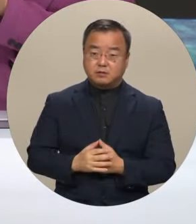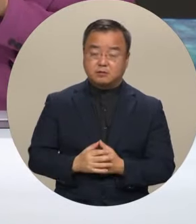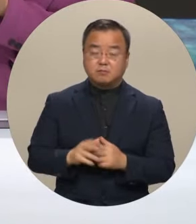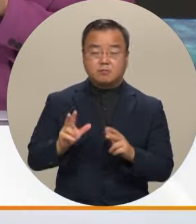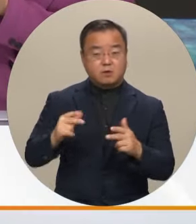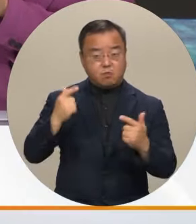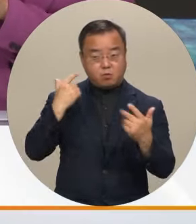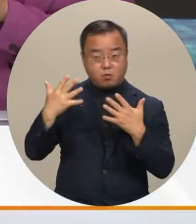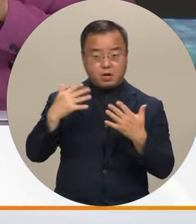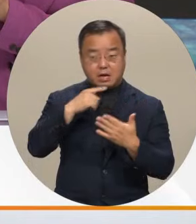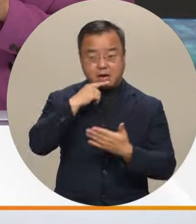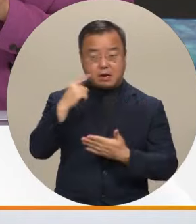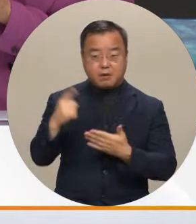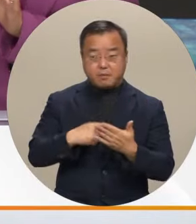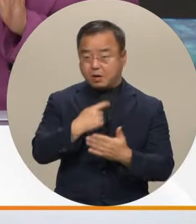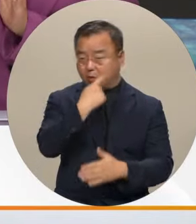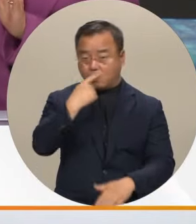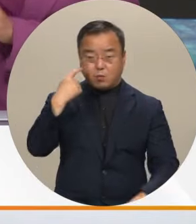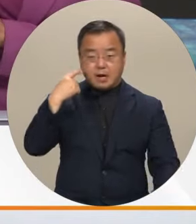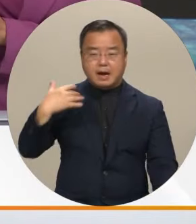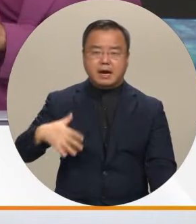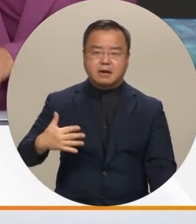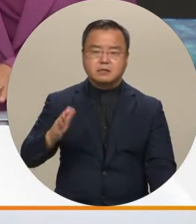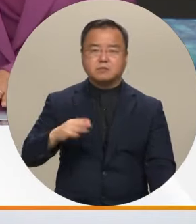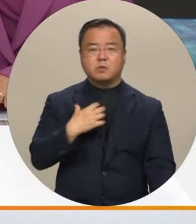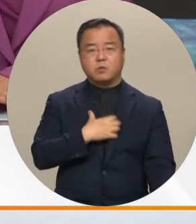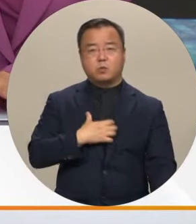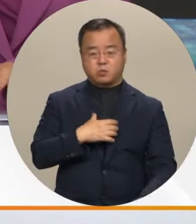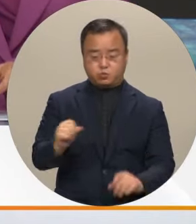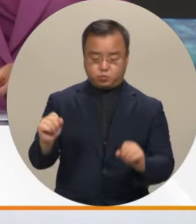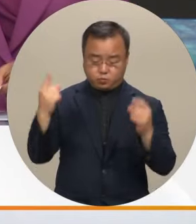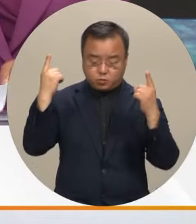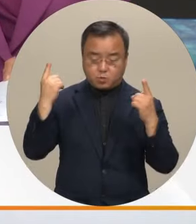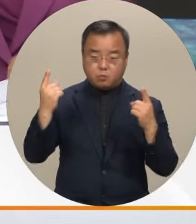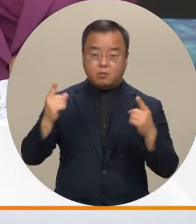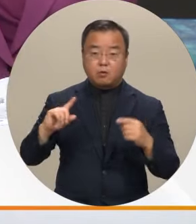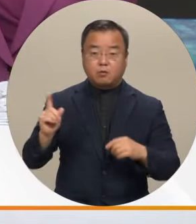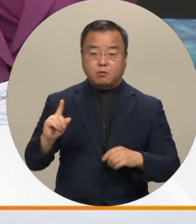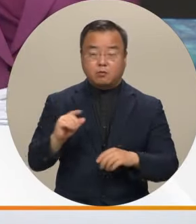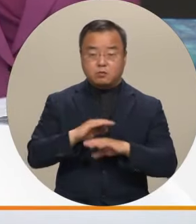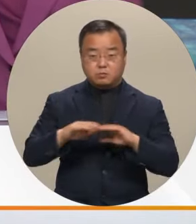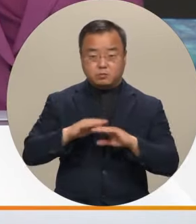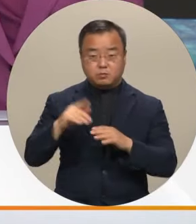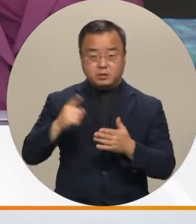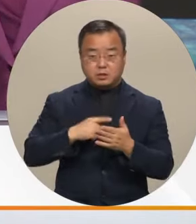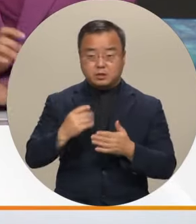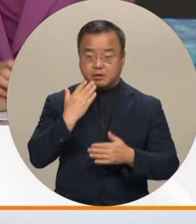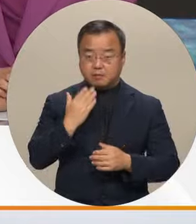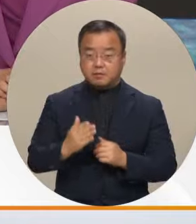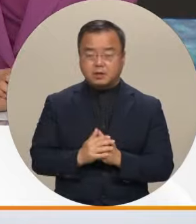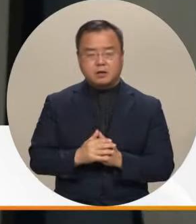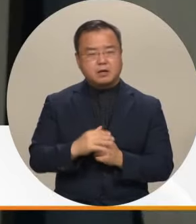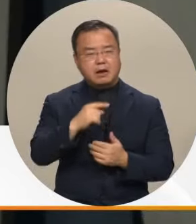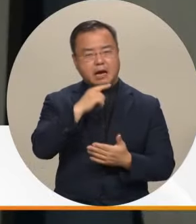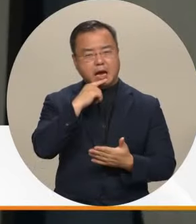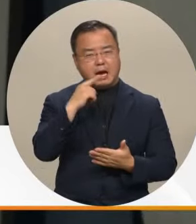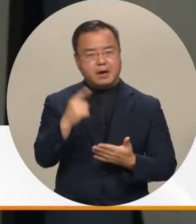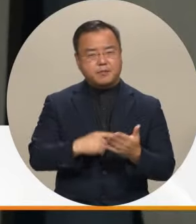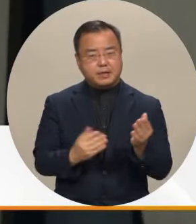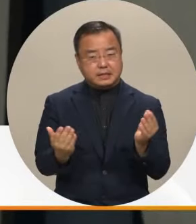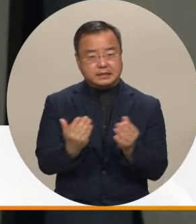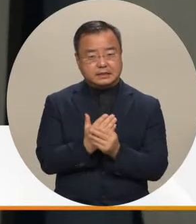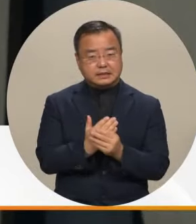뚜렷한 피해가 확인되진 않았지만 얼마든지 우연이 있는 상황인데 어떻습니까 보상 받을 수 있습니까 뭐 사실 보상이라는게 피해가 발생을 해야